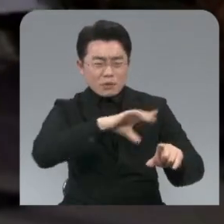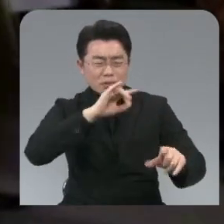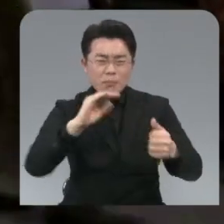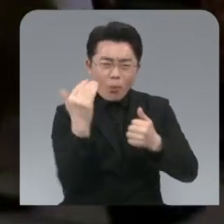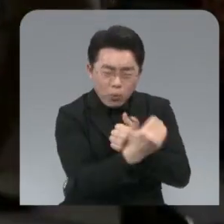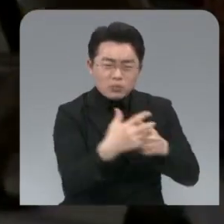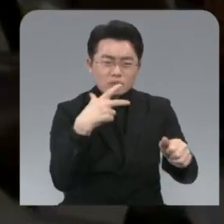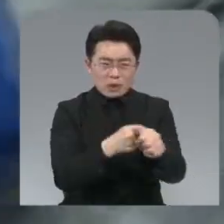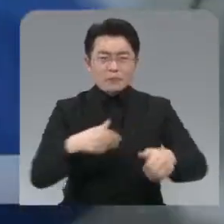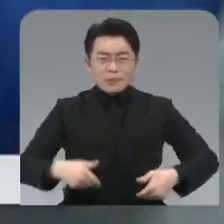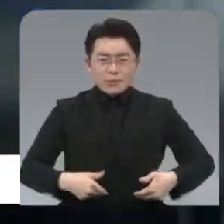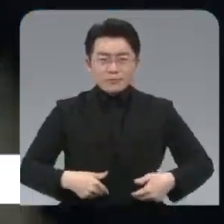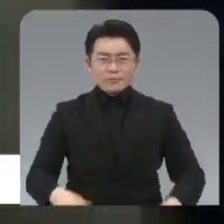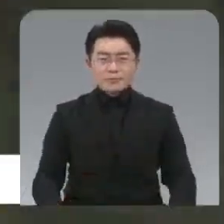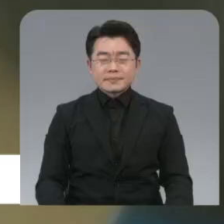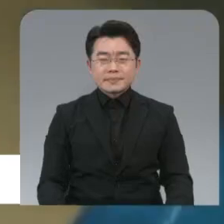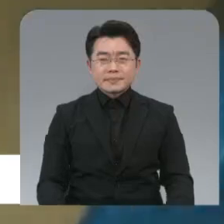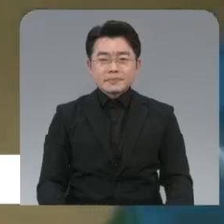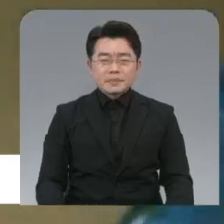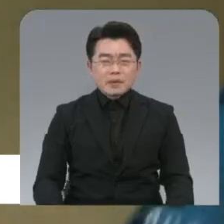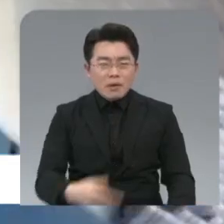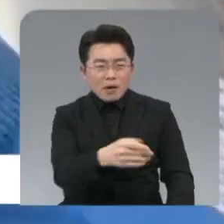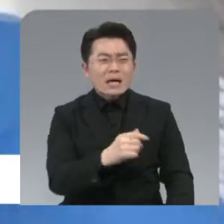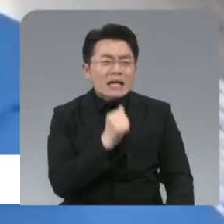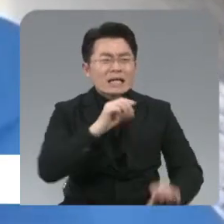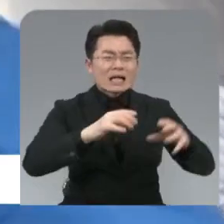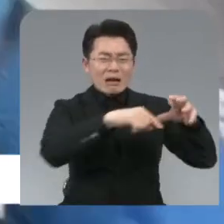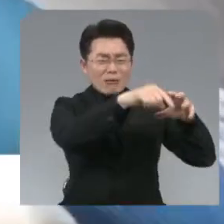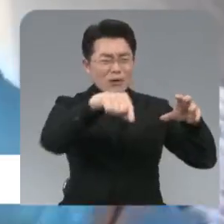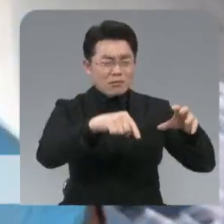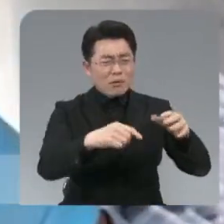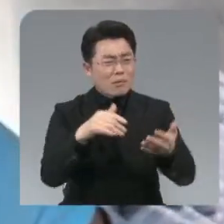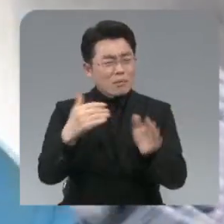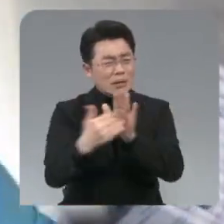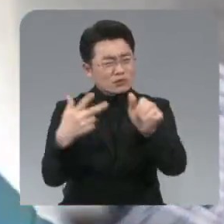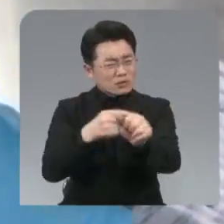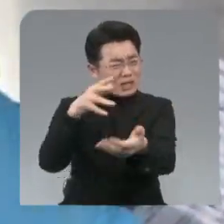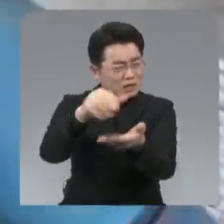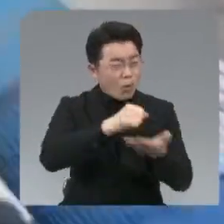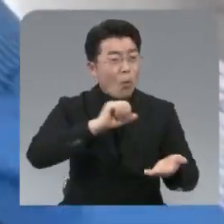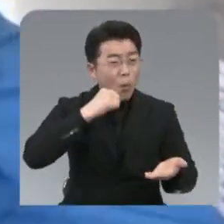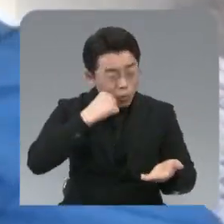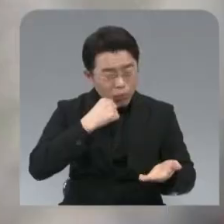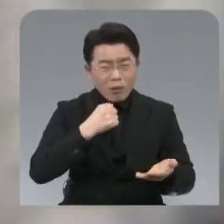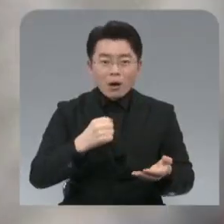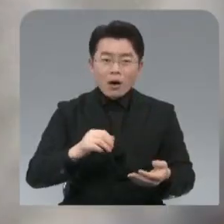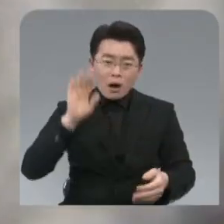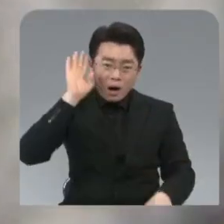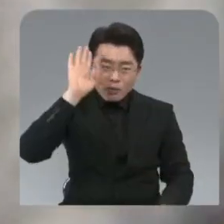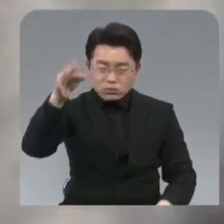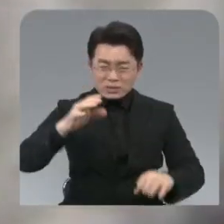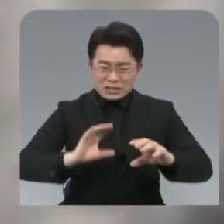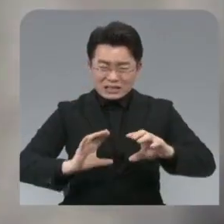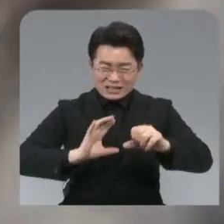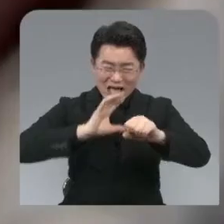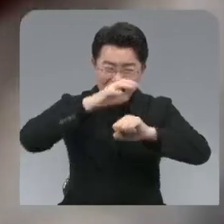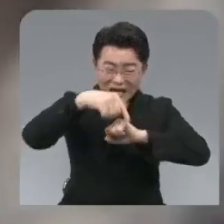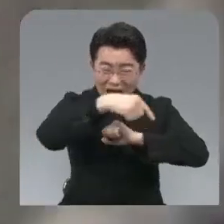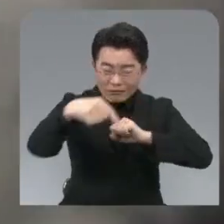백신을 제대로 확보하기 힘든 저개발국들까지 감안하면 전 세계적인 집단 면역 형성은 올해를